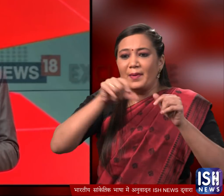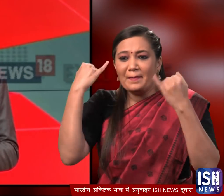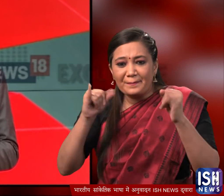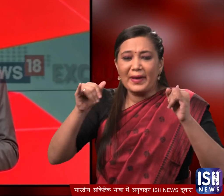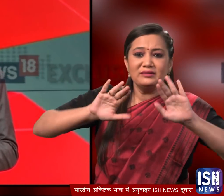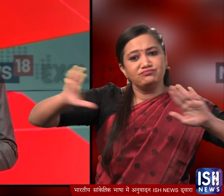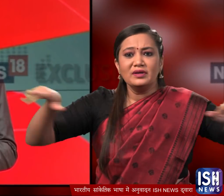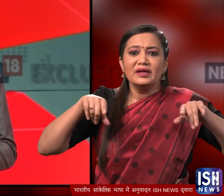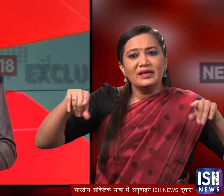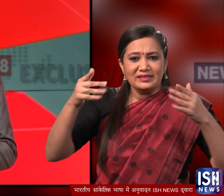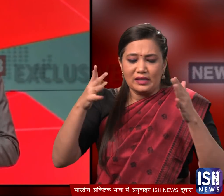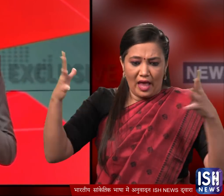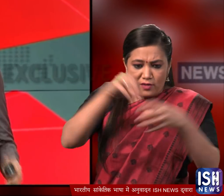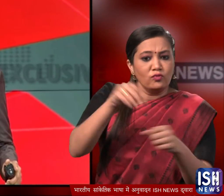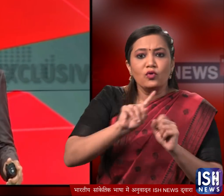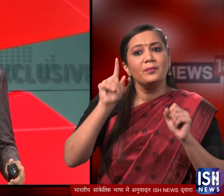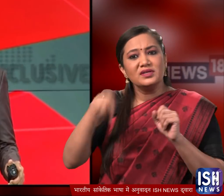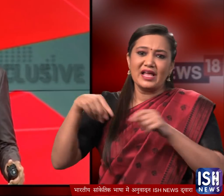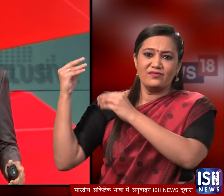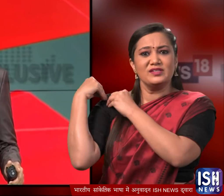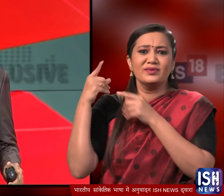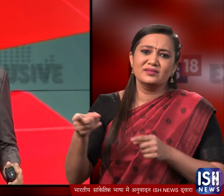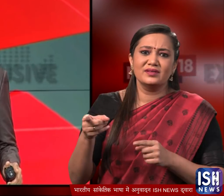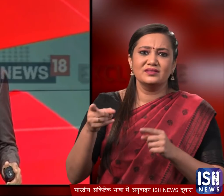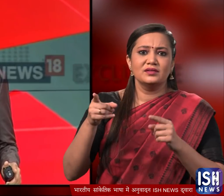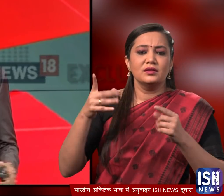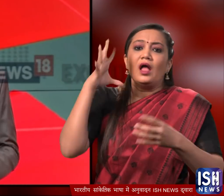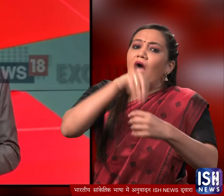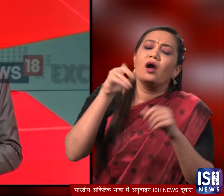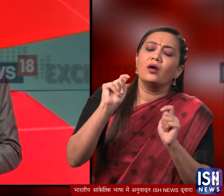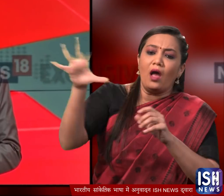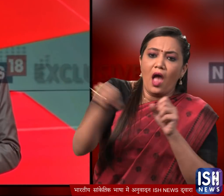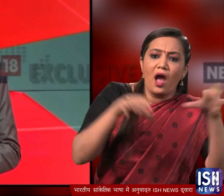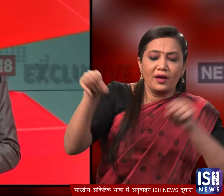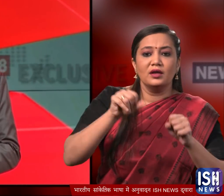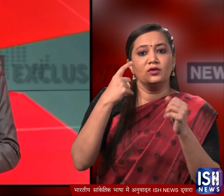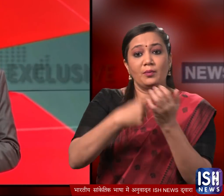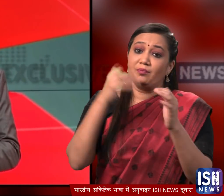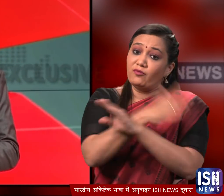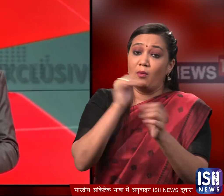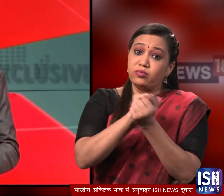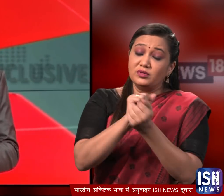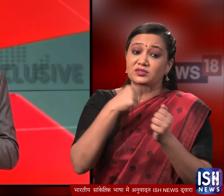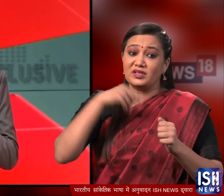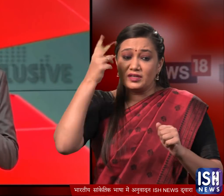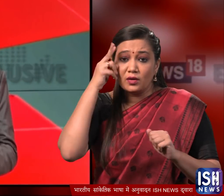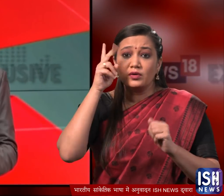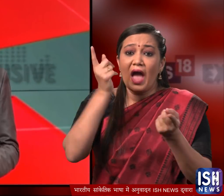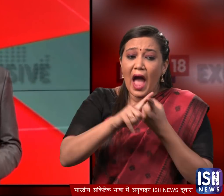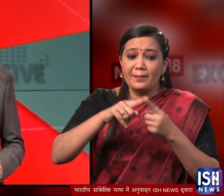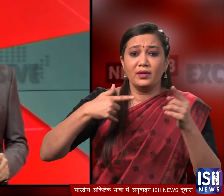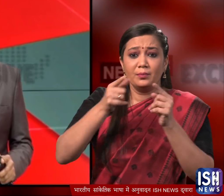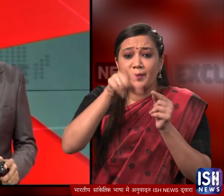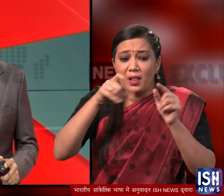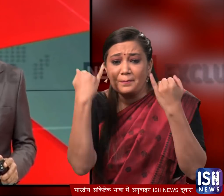ट्रैक्टर रैली से दूर रखने की जिम्मेदारी भी किसान संगठनों के नेताओं को उठानी थी। उनके साथ ट्रैक्टर रैली की शर्तें तय करते समय पुलिस ने यह आशंका जताई